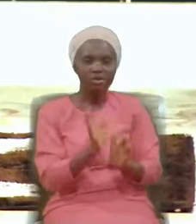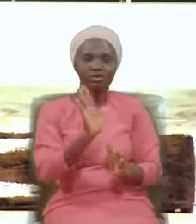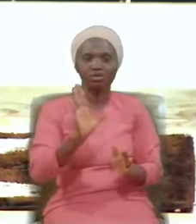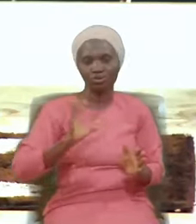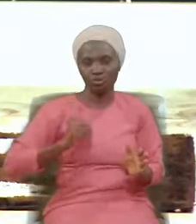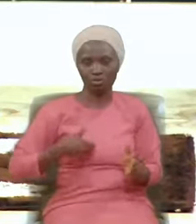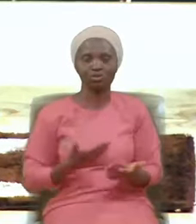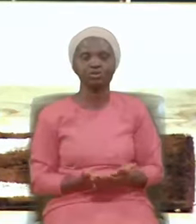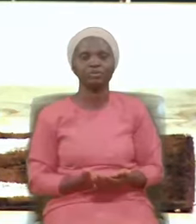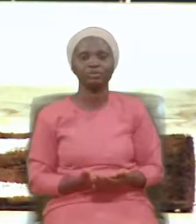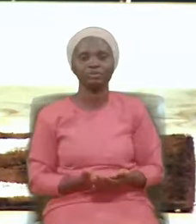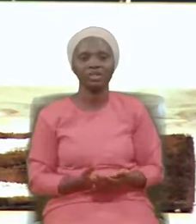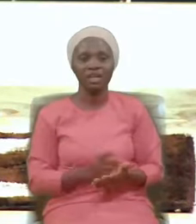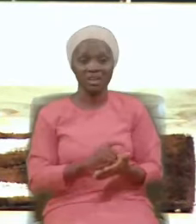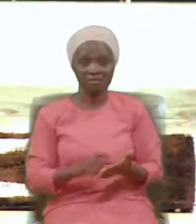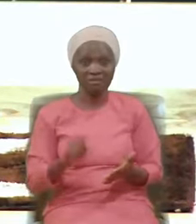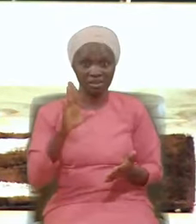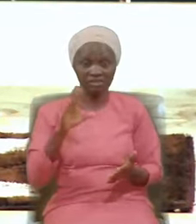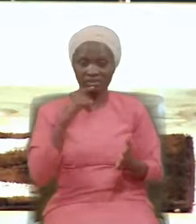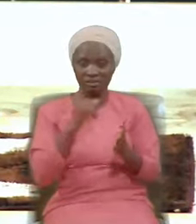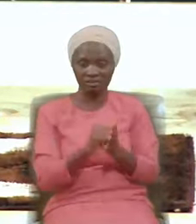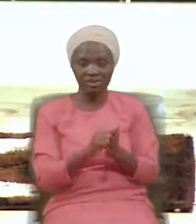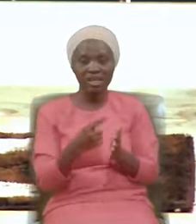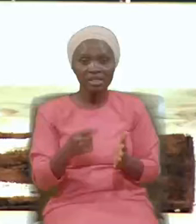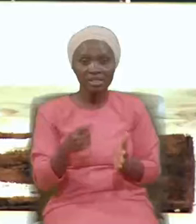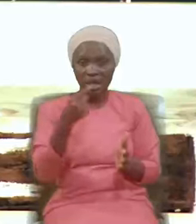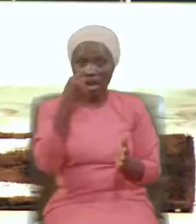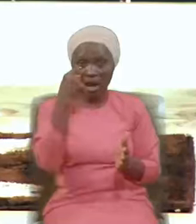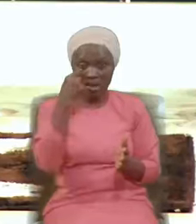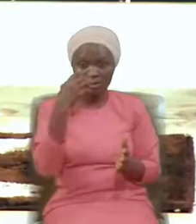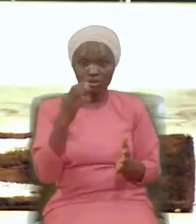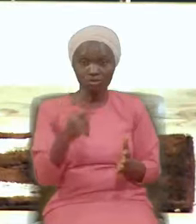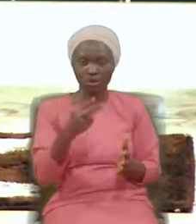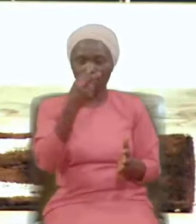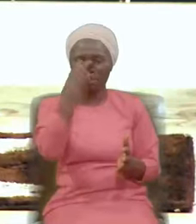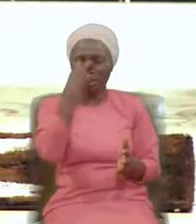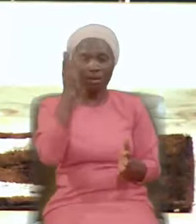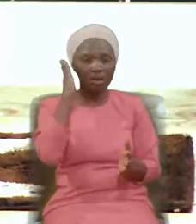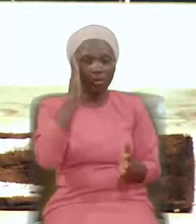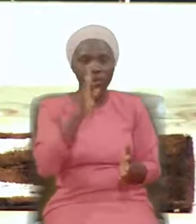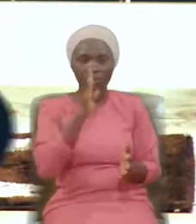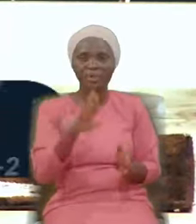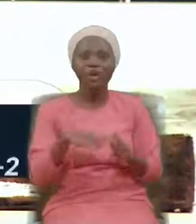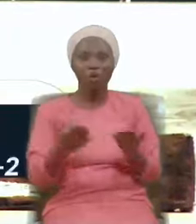Verset 5. Alors s'ouvriront les yeux des aveugles. Ah,